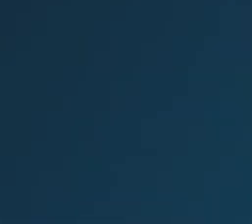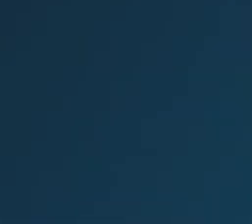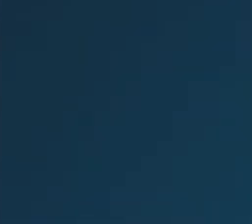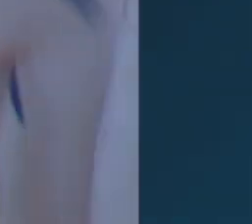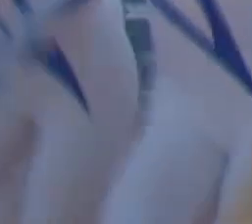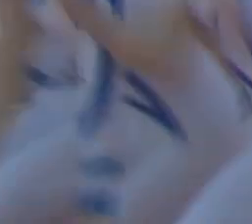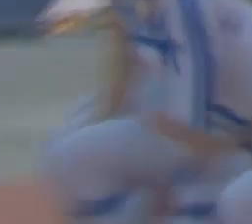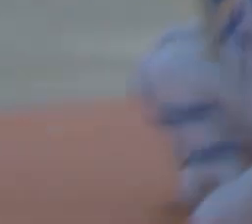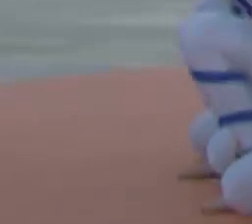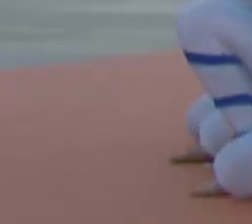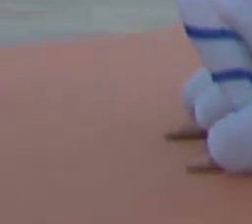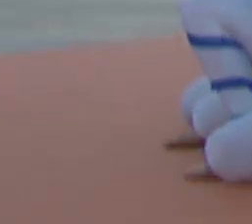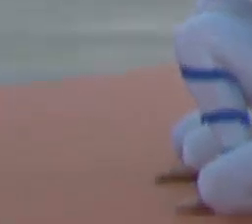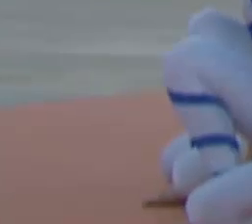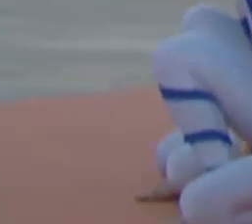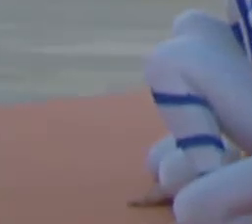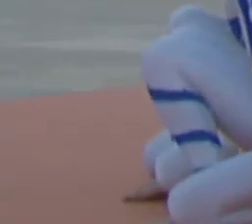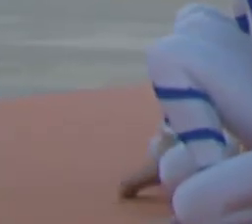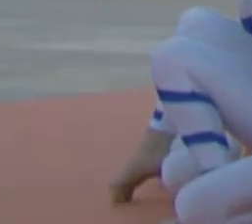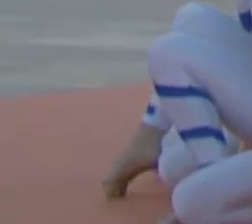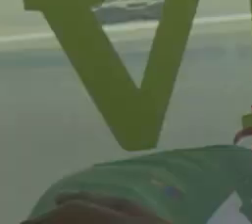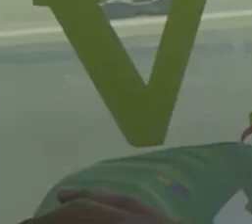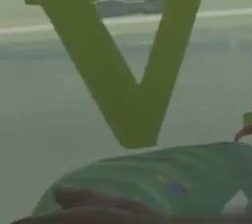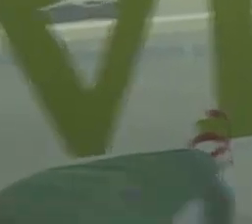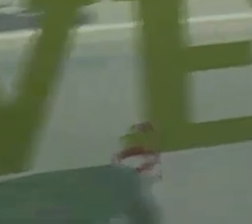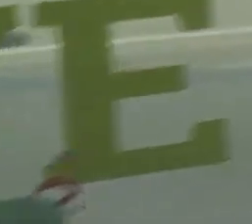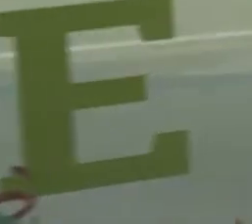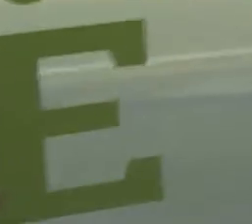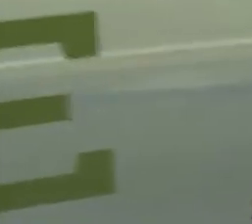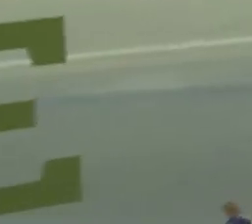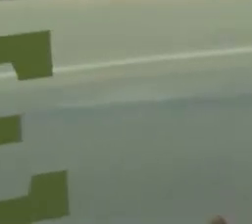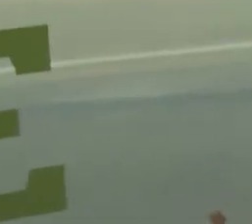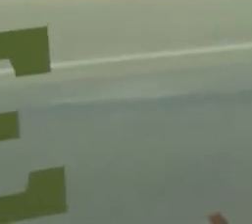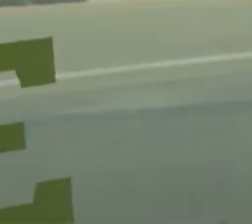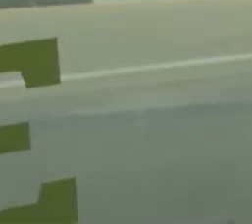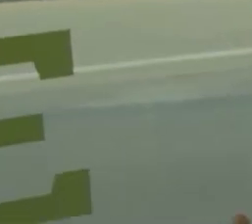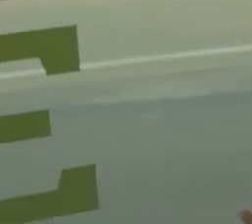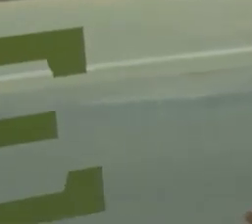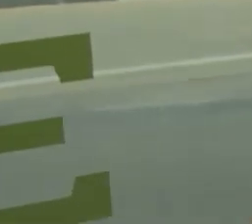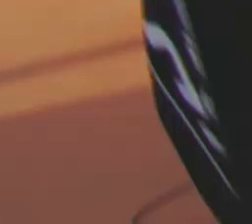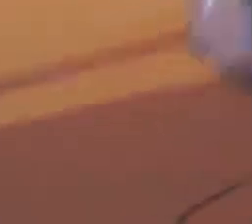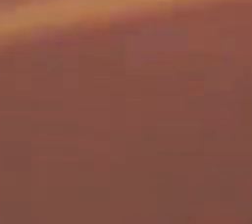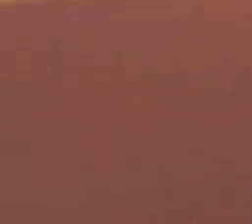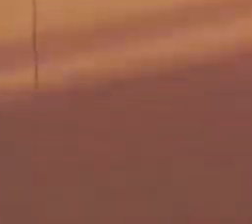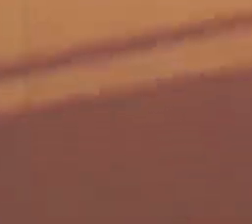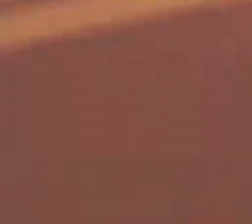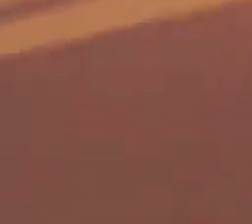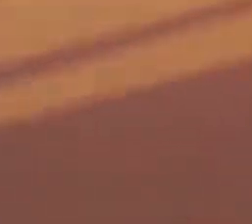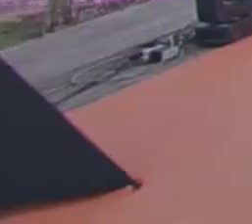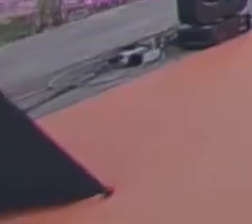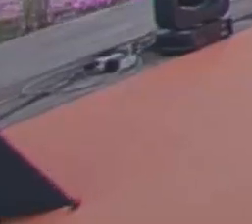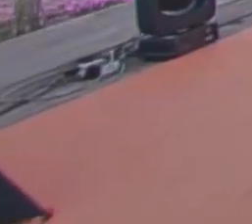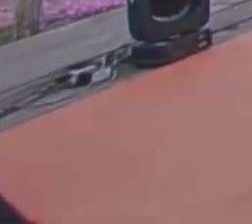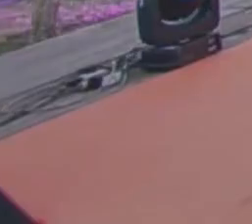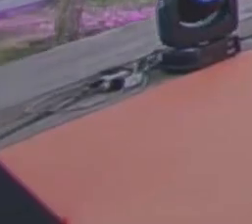חדשות הערב. שבוע האירוויזיון נפתח. הלו, שלום, בונז'ור! משדר